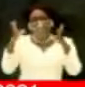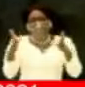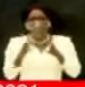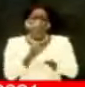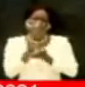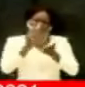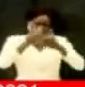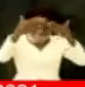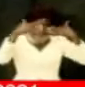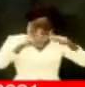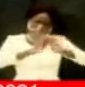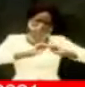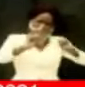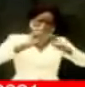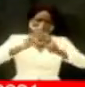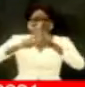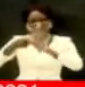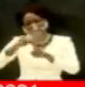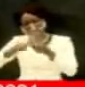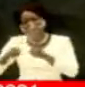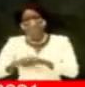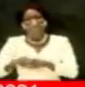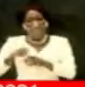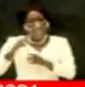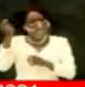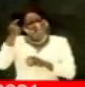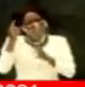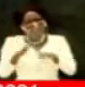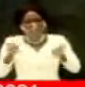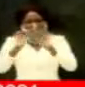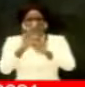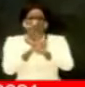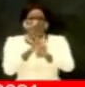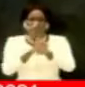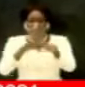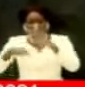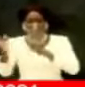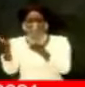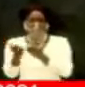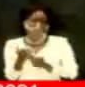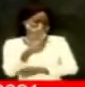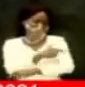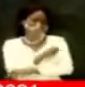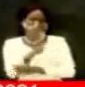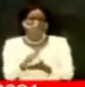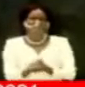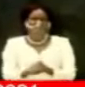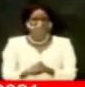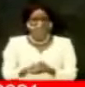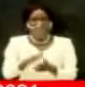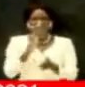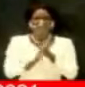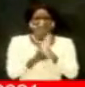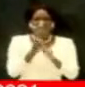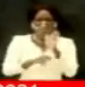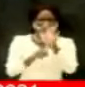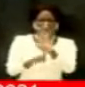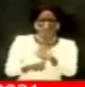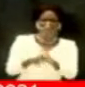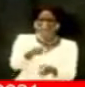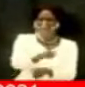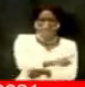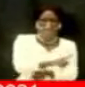yowuza magulu osiyanasiyana kuti athe kuthamangira kuti akatenge katemera ameneyi palibe tsankho chifukwa taona mwina anthu